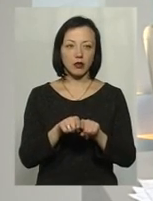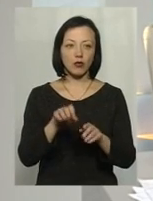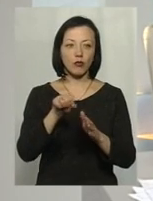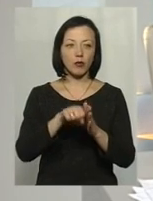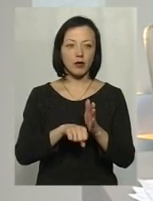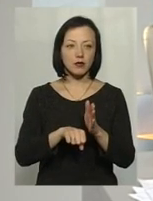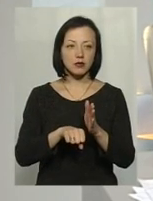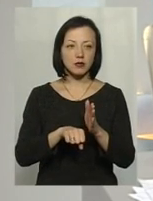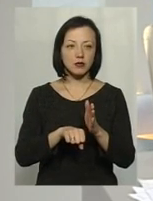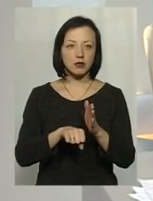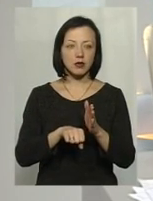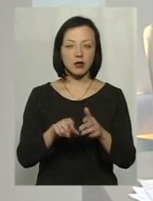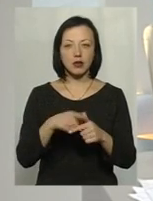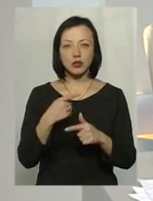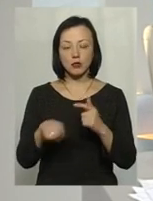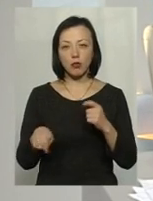вбивств чи